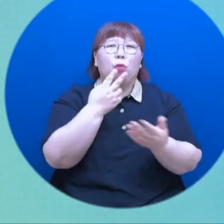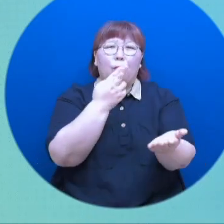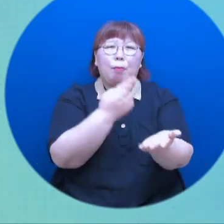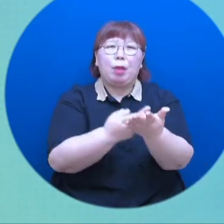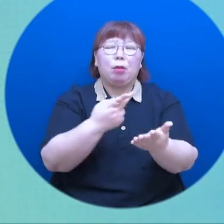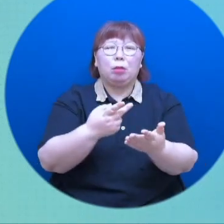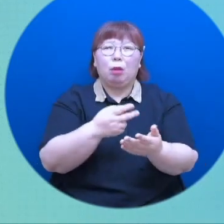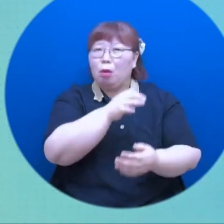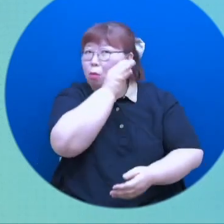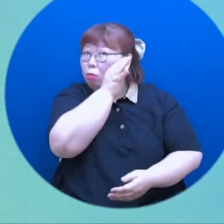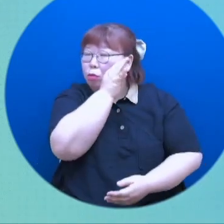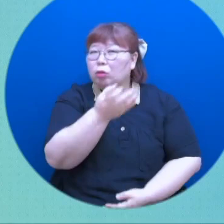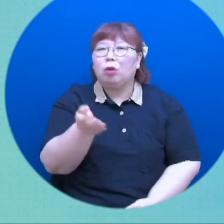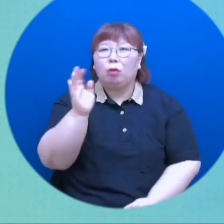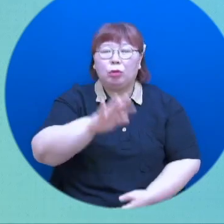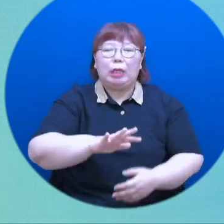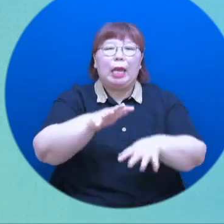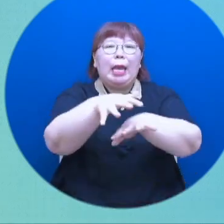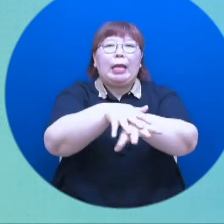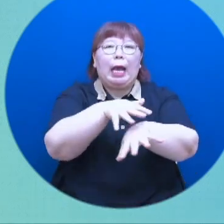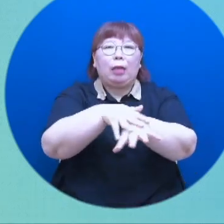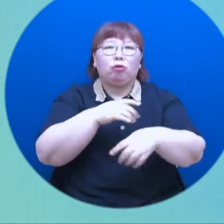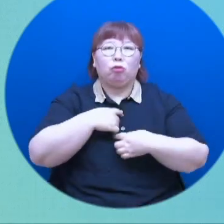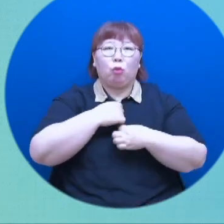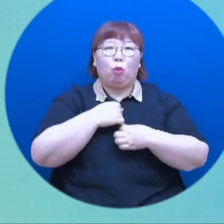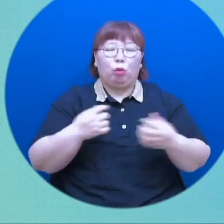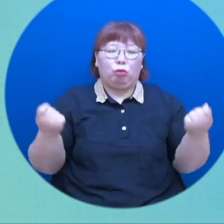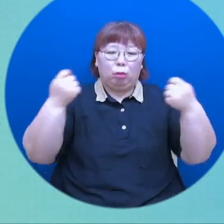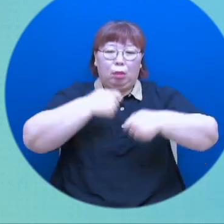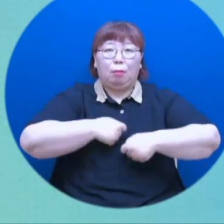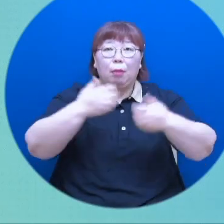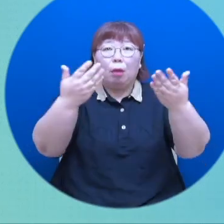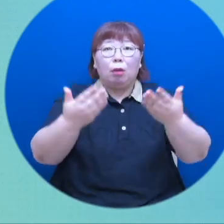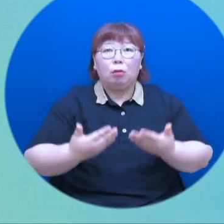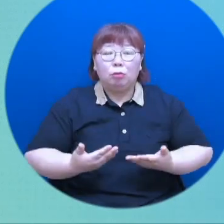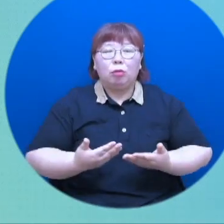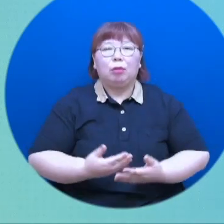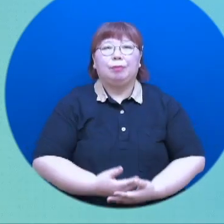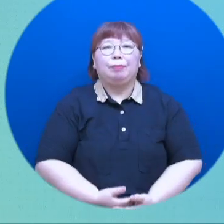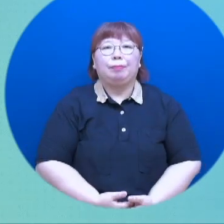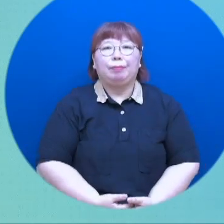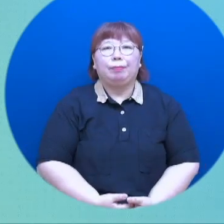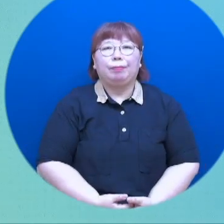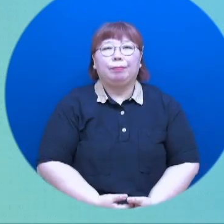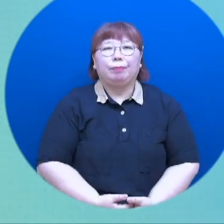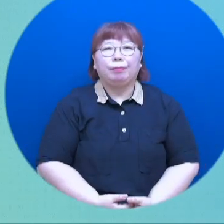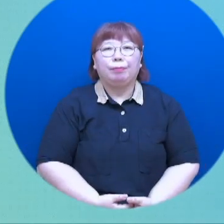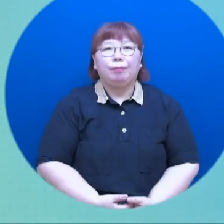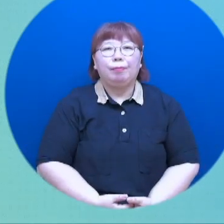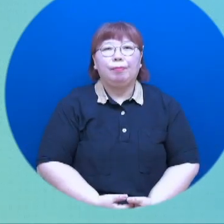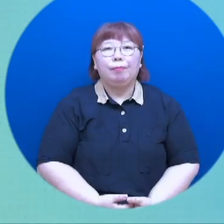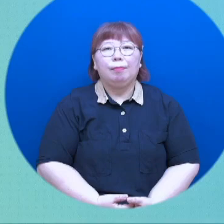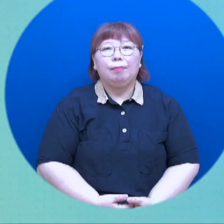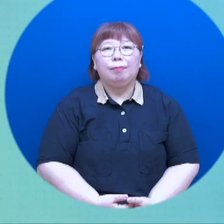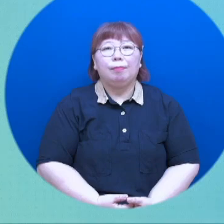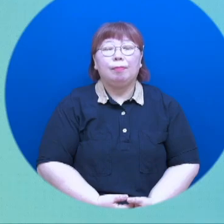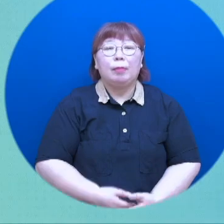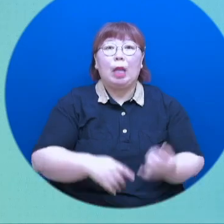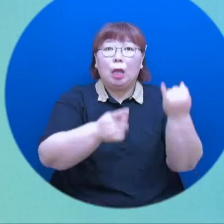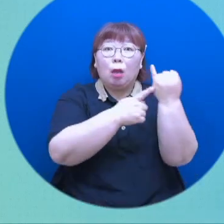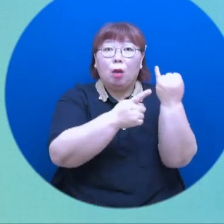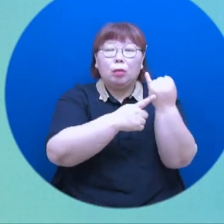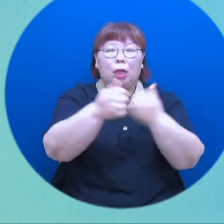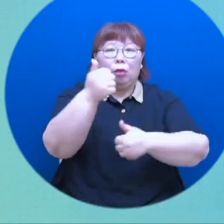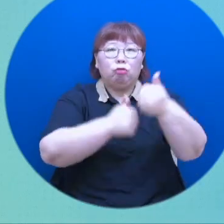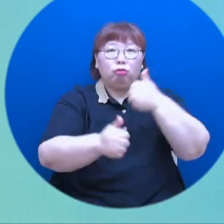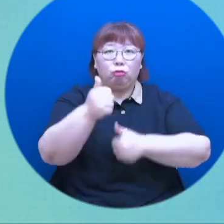하나님이 재단하여 가죽 옷을 만들어 옷을 입혀주시다 말씀해요. 그렇다면 여기에 여자의 후손